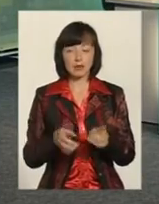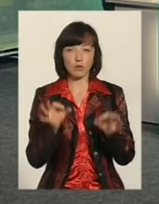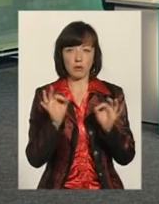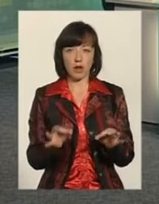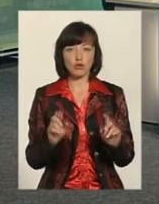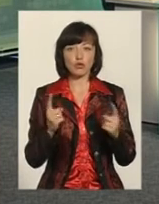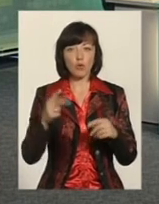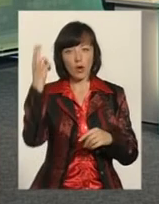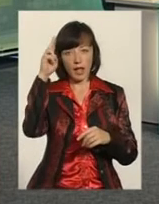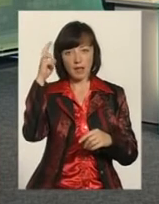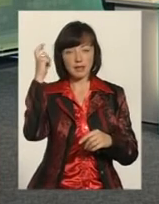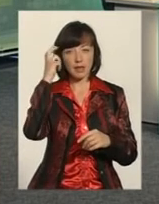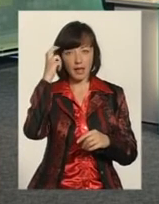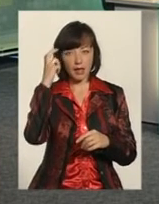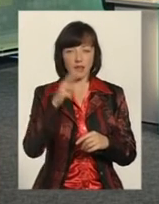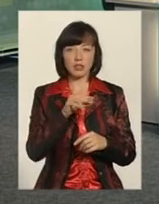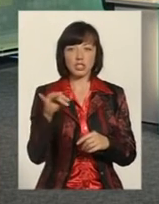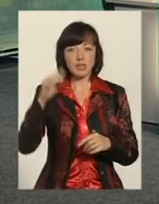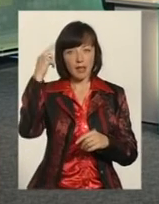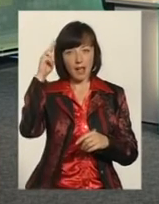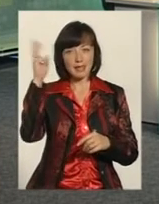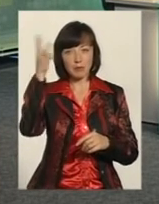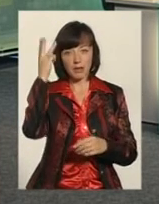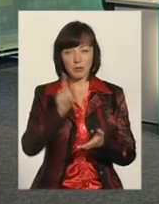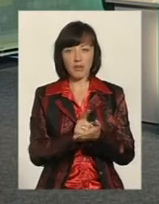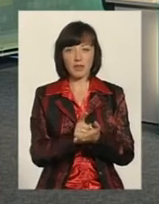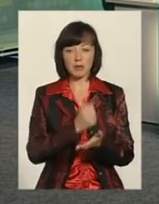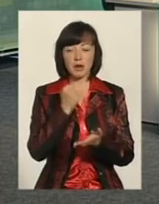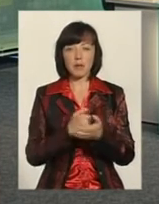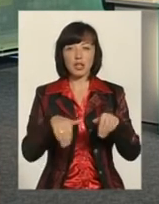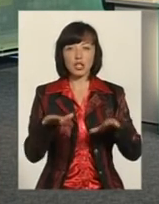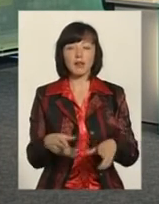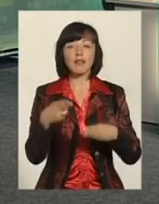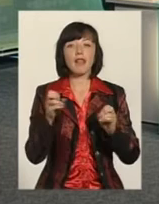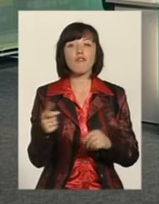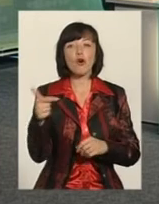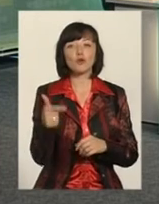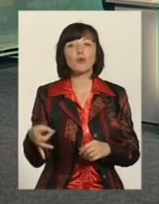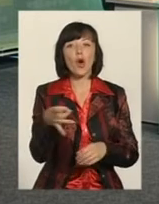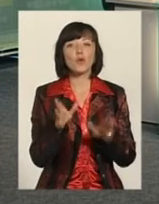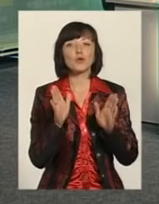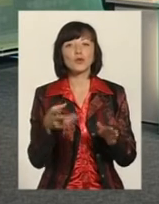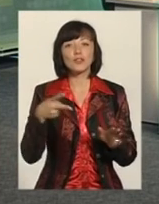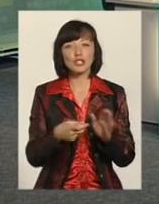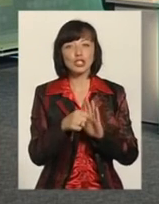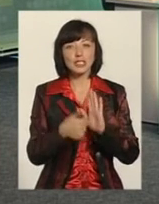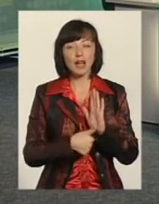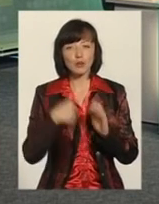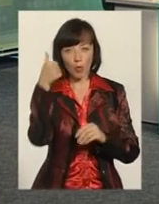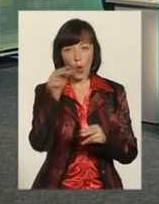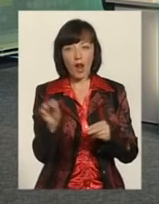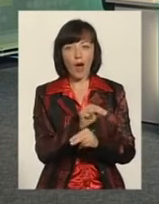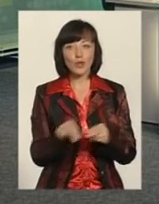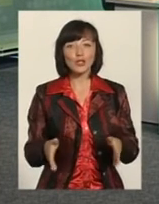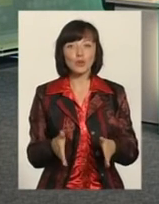Ну чому дядя з Києва чи навіть дядя з Хмельницька повинен приймати рішення, де в Городоцькому районі будуть в 2016 році лагодити